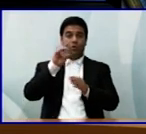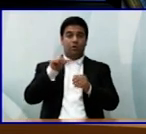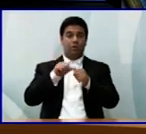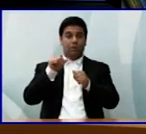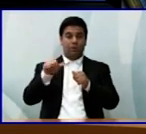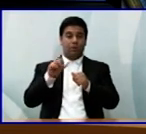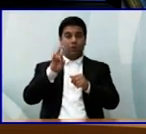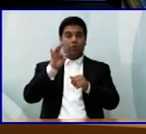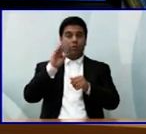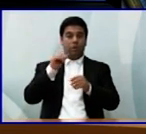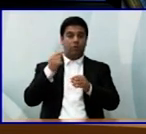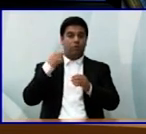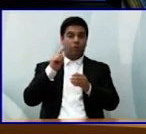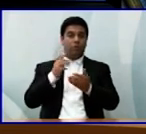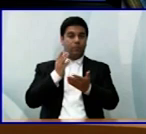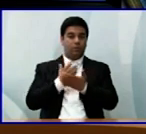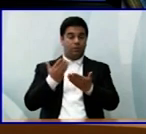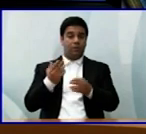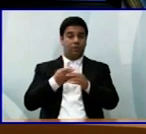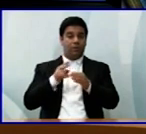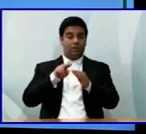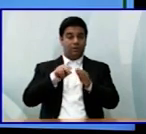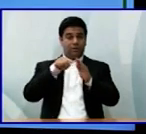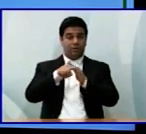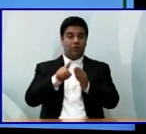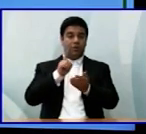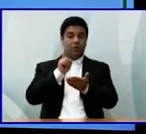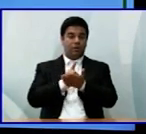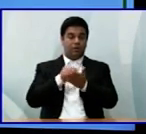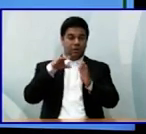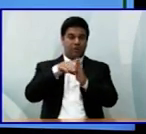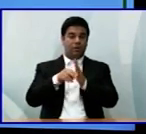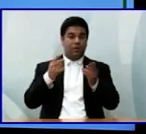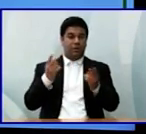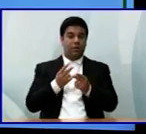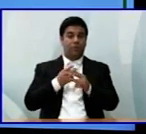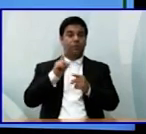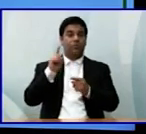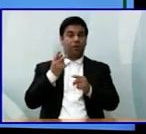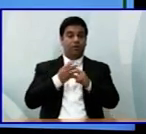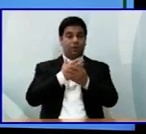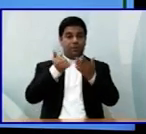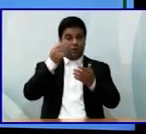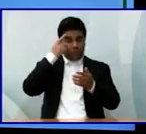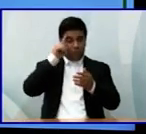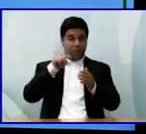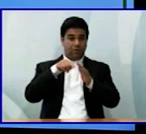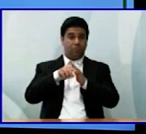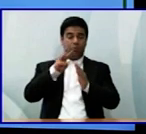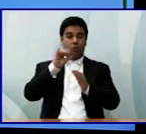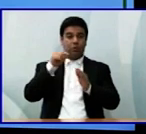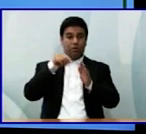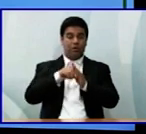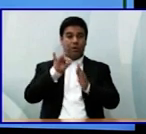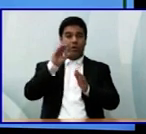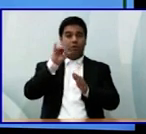tashqarida noma'lum son yotibdi. Endi shart kiritish kerak ekan. Chunki bilamizki, modulning ichidagi